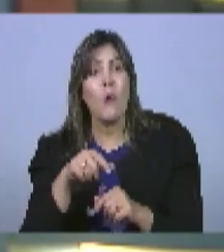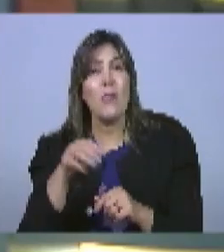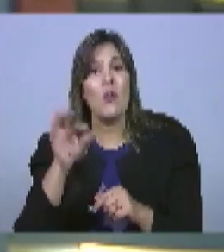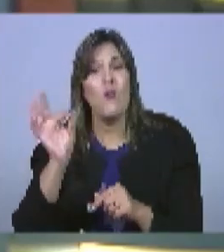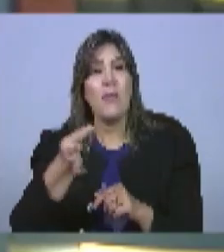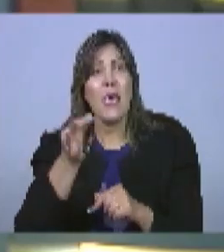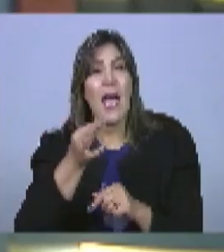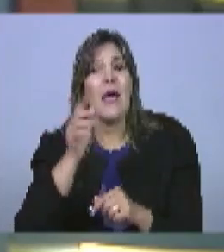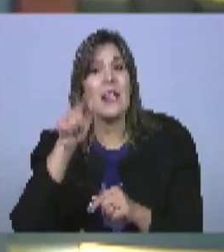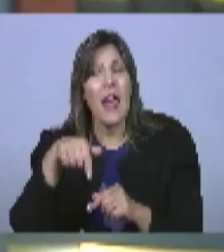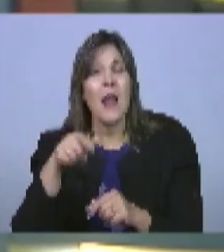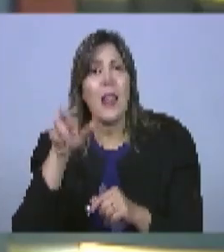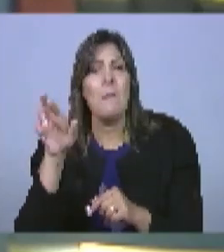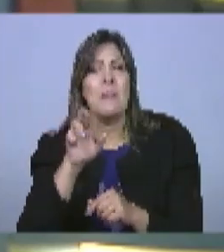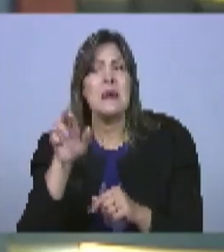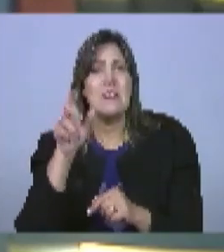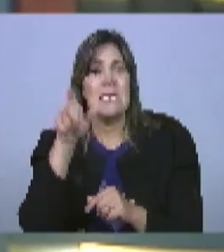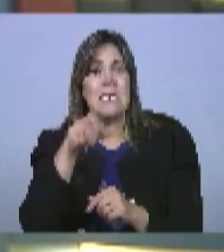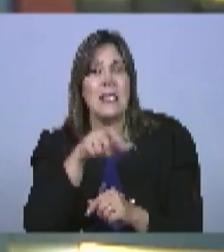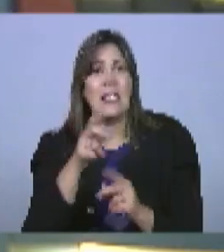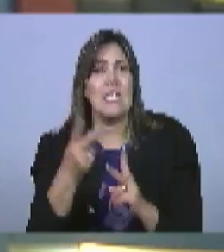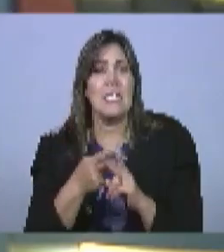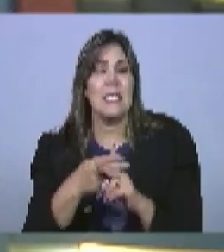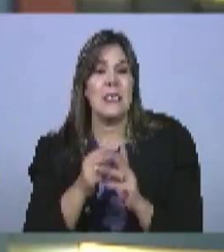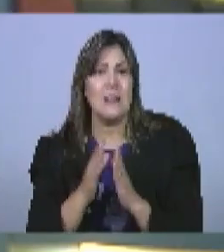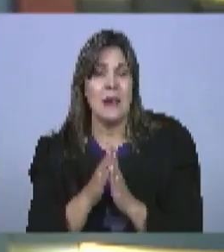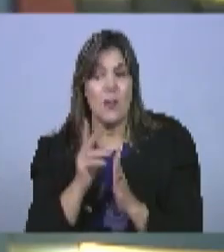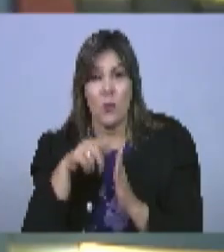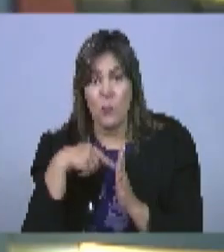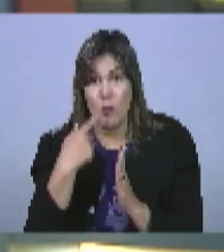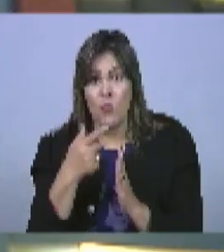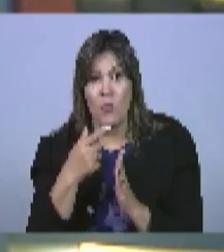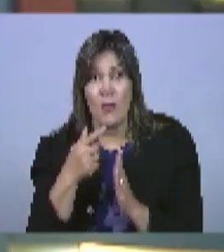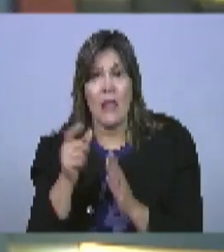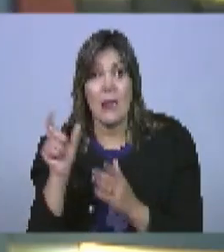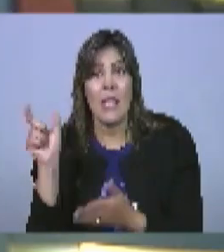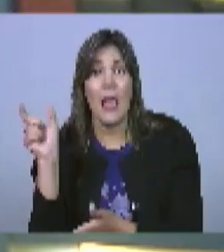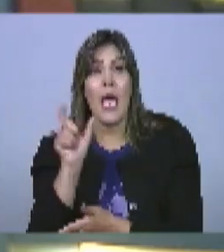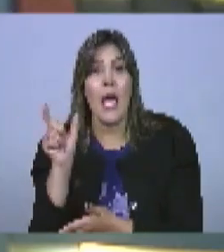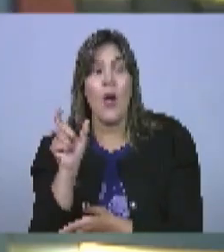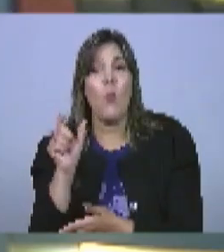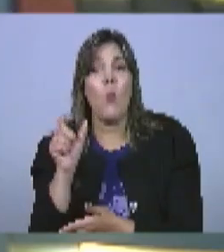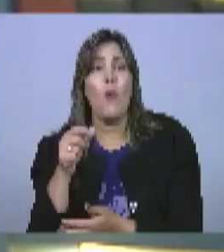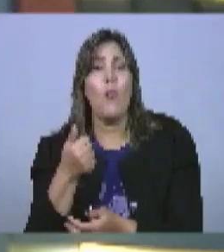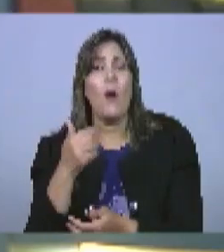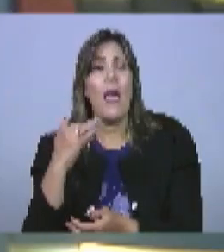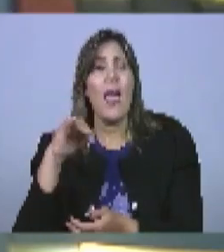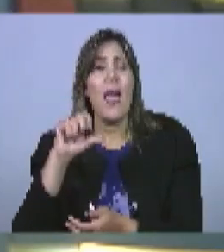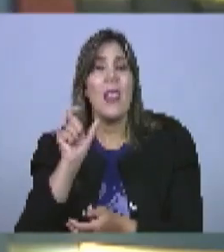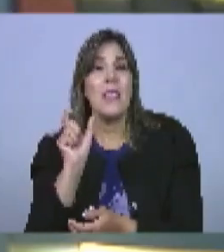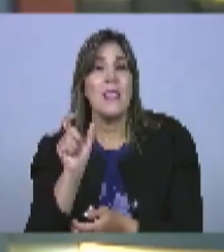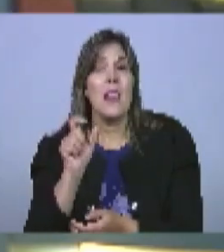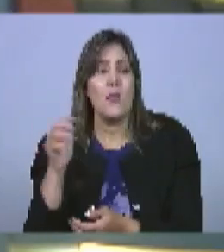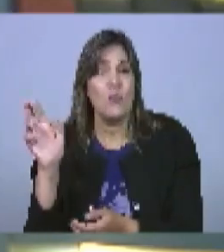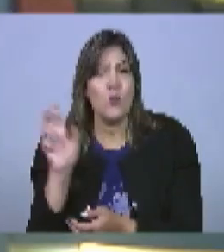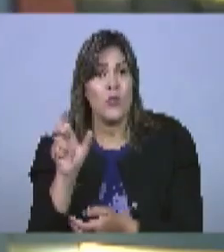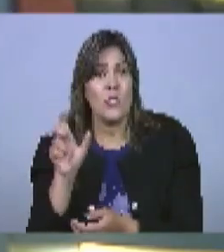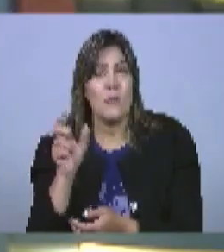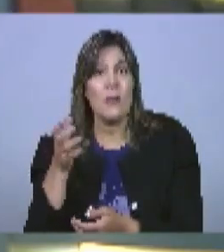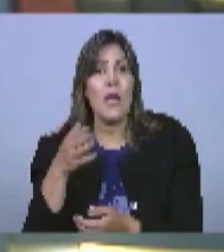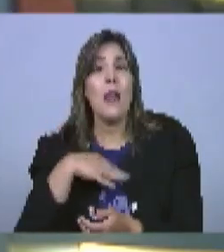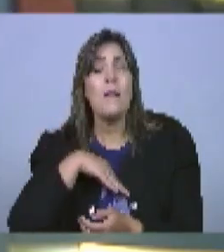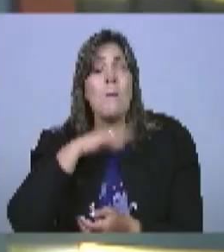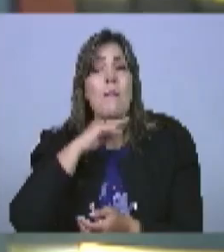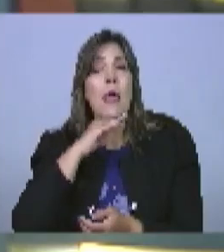بصيت على الجانب الفقهي للاخوان المسلمين هنلاقيه كله كان يعني ملغوما بشده